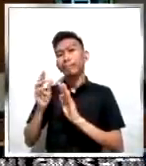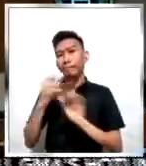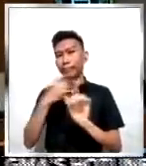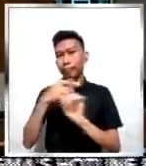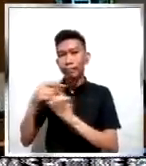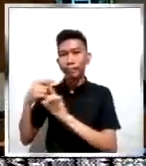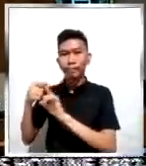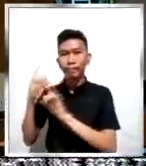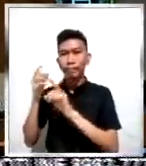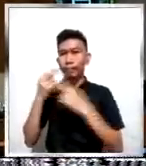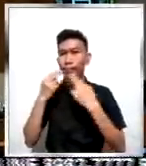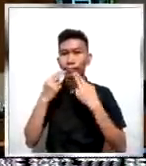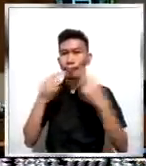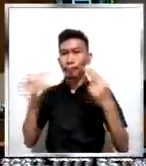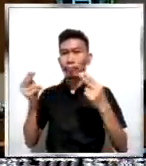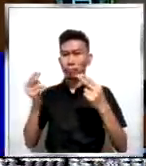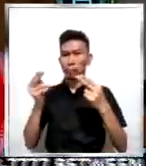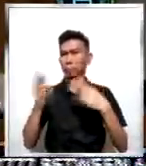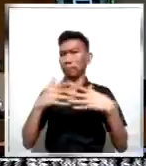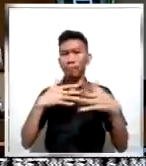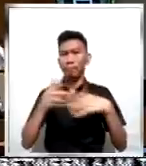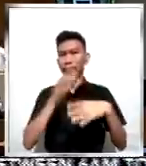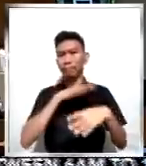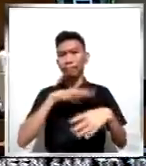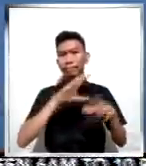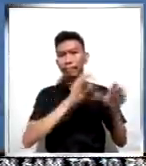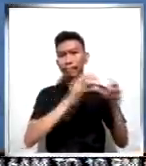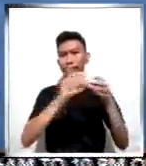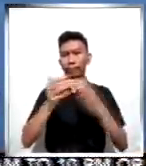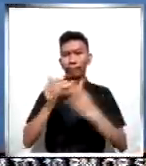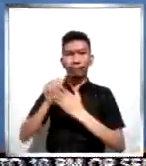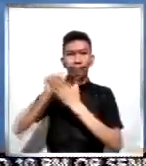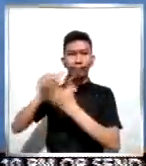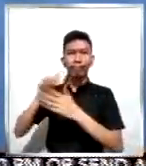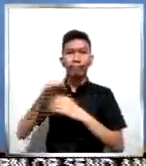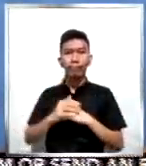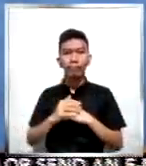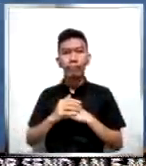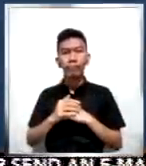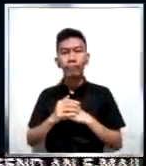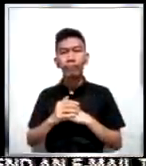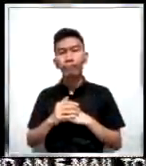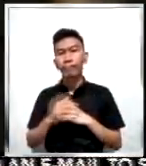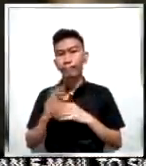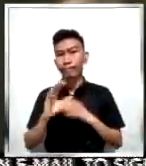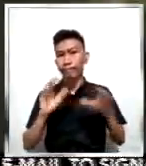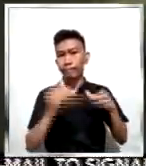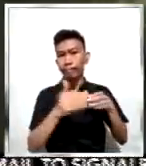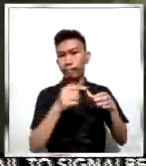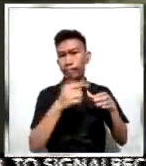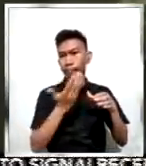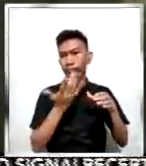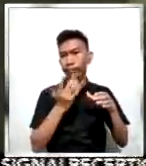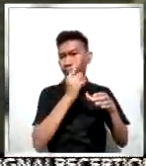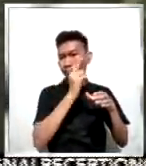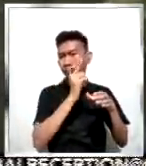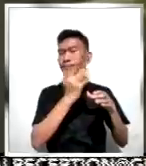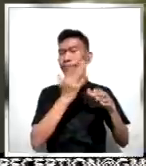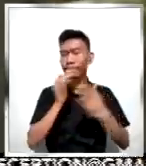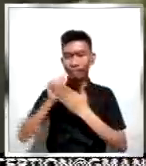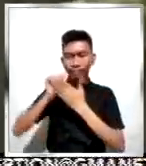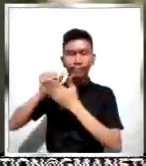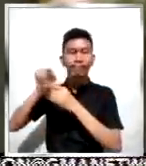Ang makabayan block sa Kamara, ganoon na lang ang pagkondena sa House Bill 7137. Hindi raw dapat kalimutan ang